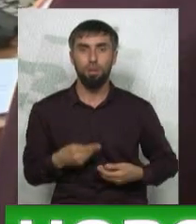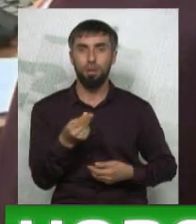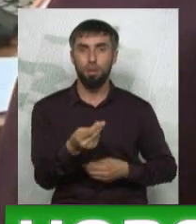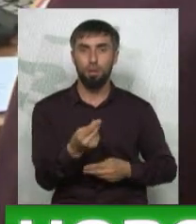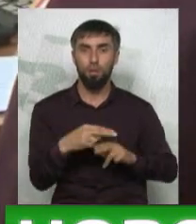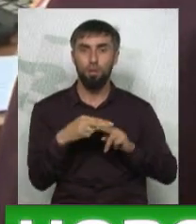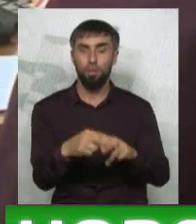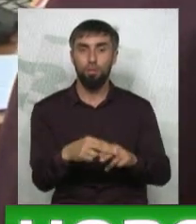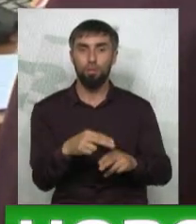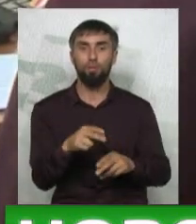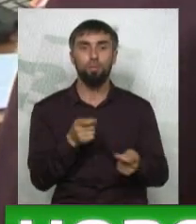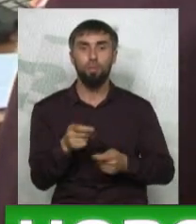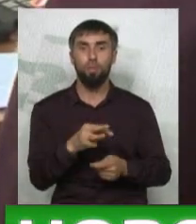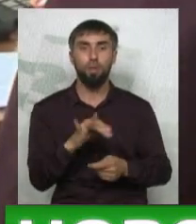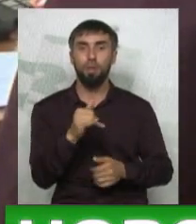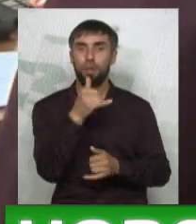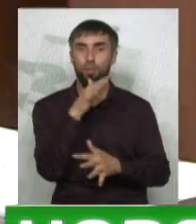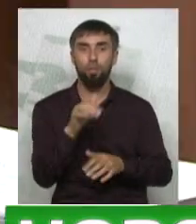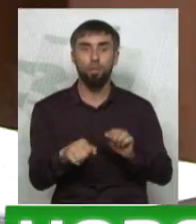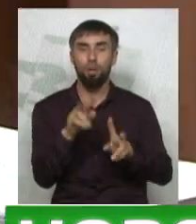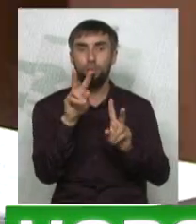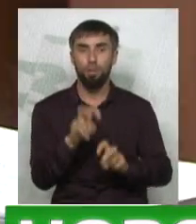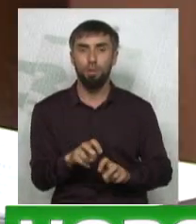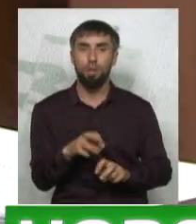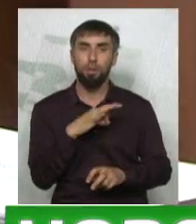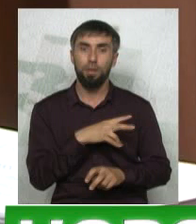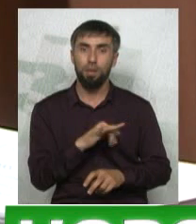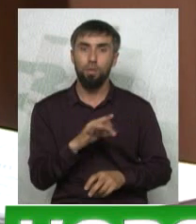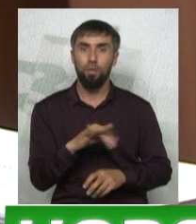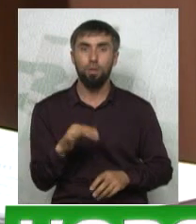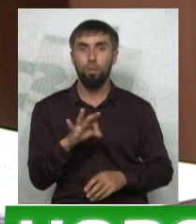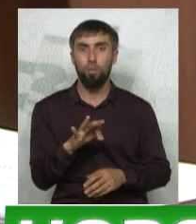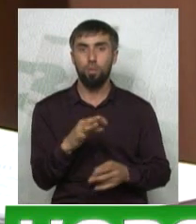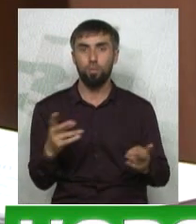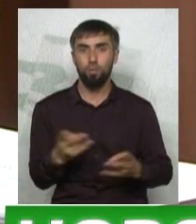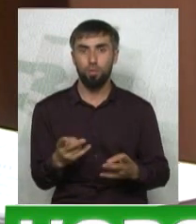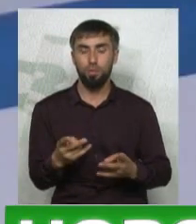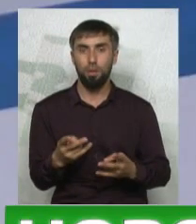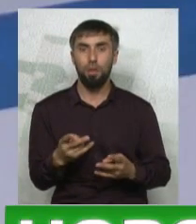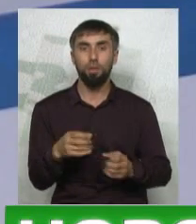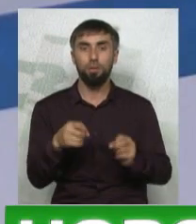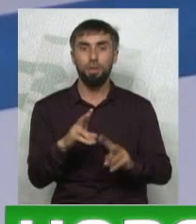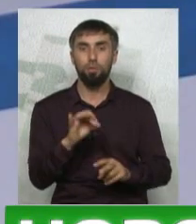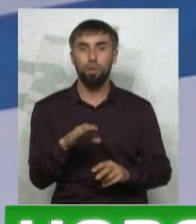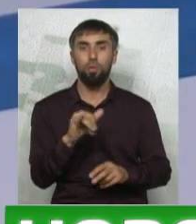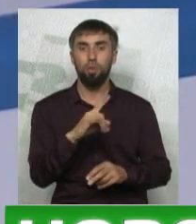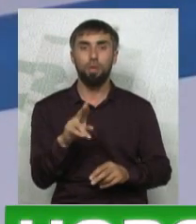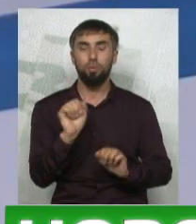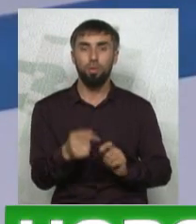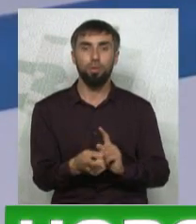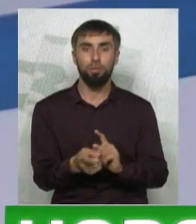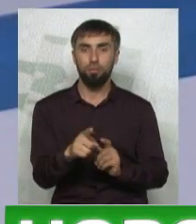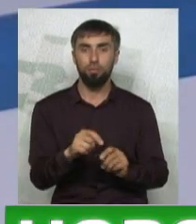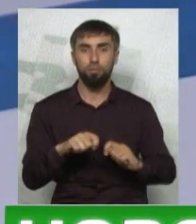деньги управляющие компании и не имеет возможности проверить используется ли они по назначению со спецчетов указ могут